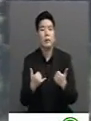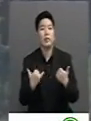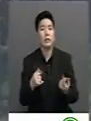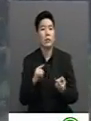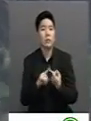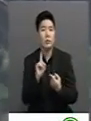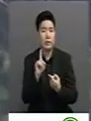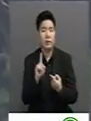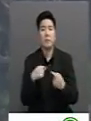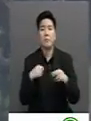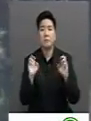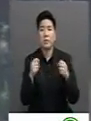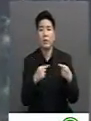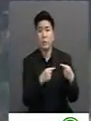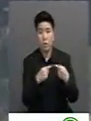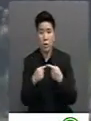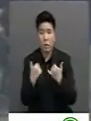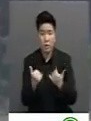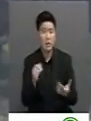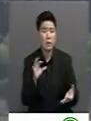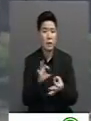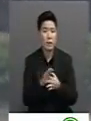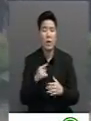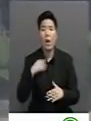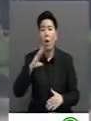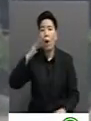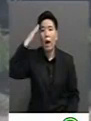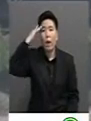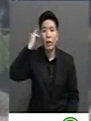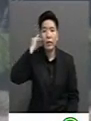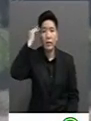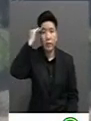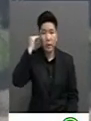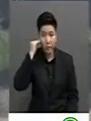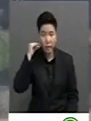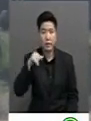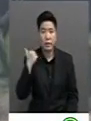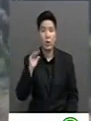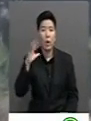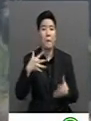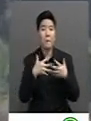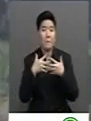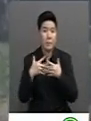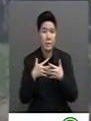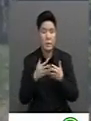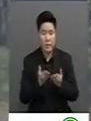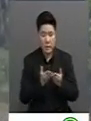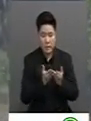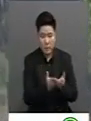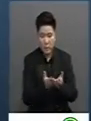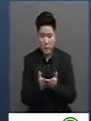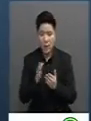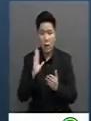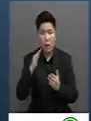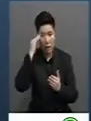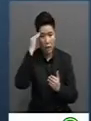ส่วนประเด็นหนึ่งคุณผู้ชมที่ต่อเนื่องกันมานะคะเรื่องของคาบสมุทรเกาหลีค่ะก่อนหน้านี้ฝั่งของสหรัฐนะคะได้ส่งกองเรือประจําคา